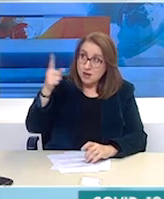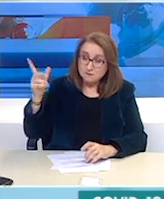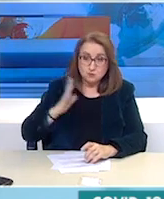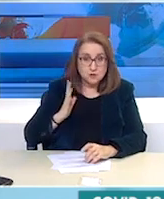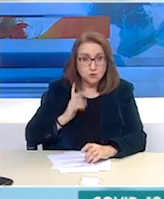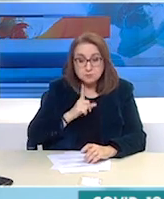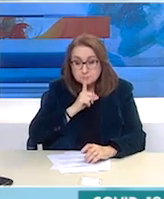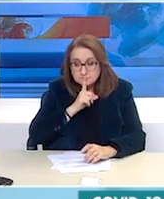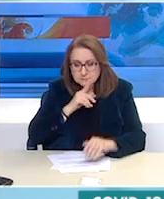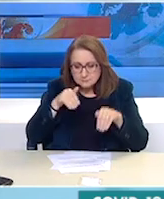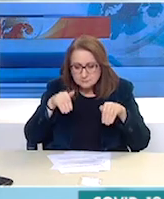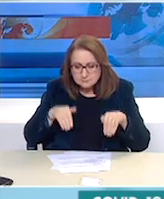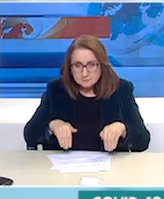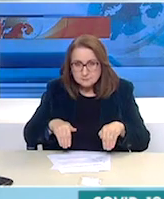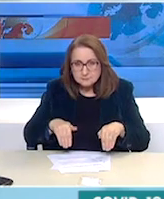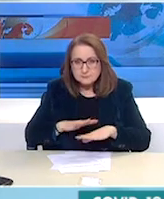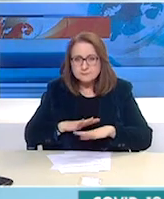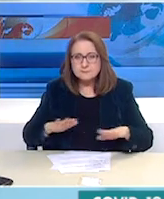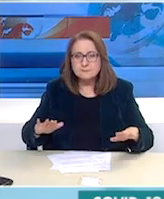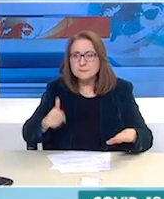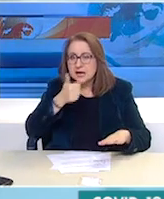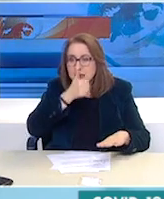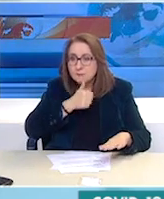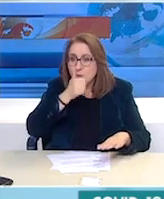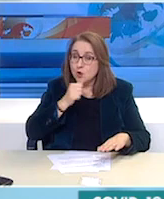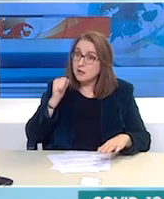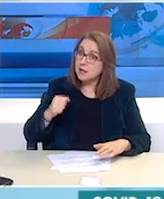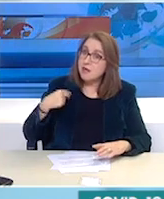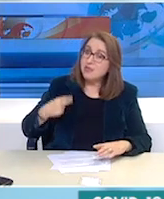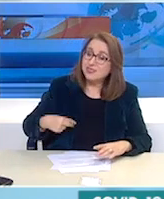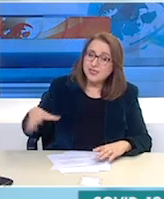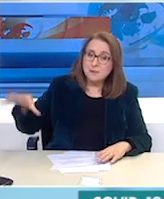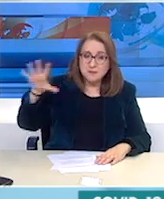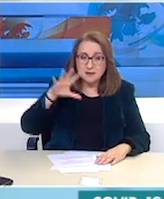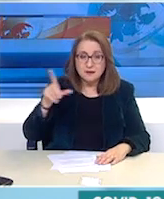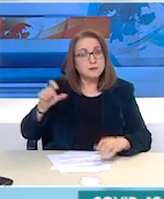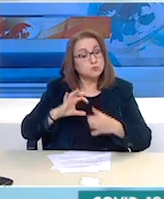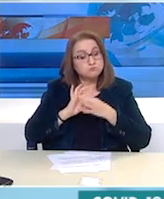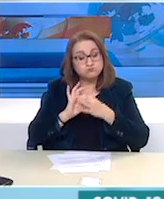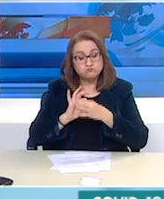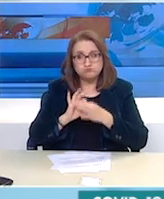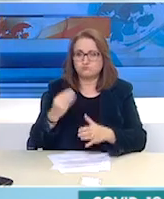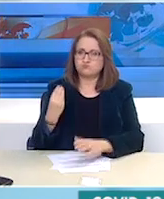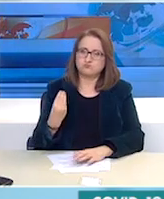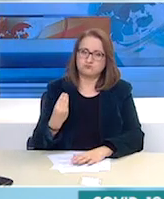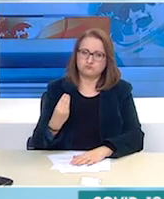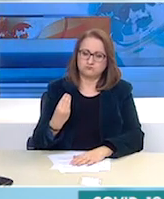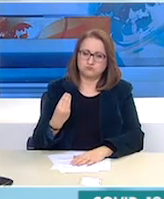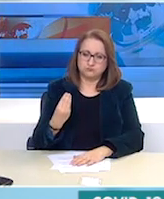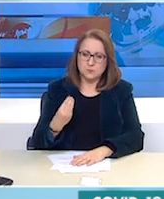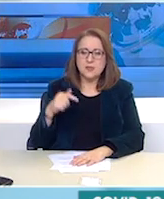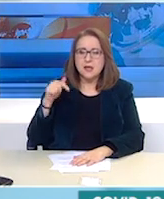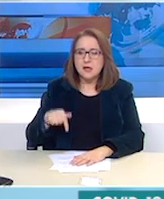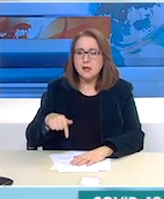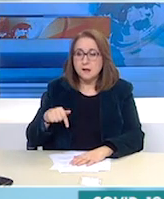πειθαρχία που έδειξαν στη δύσκολη αυτή συγκυρία, αλλά και τις δημοτικές αρχές για την εξαίρετη συνεργασία τους. Σύντομα και μετά το τέλος